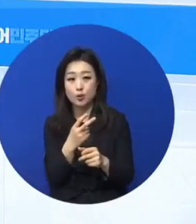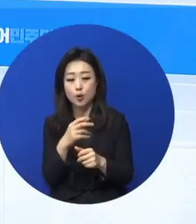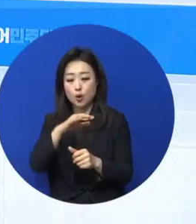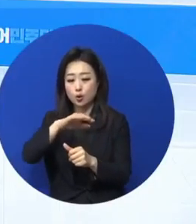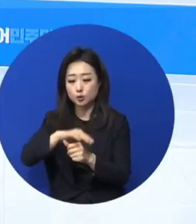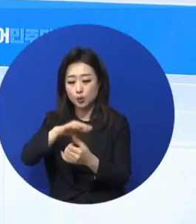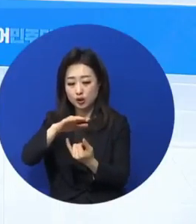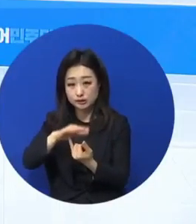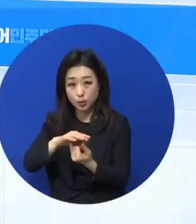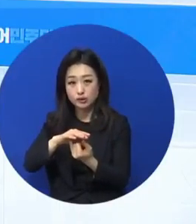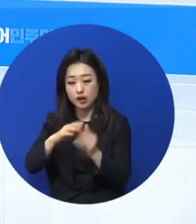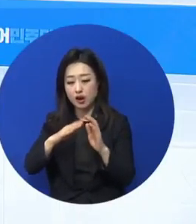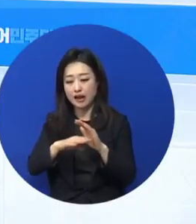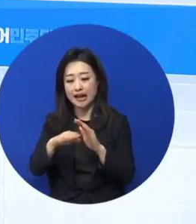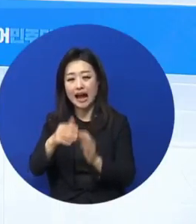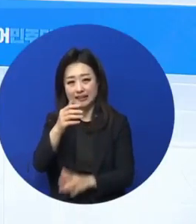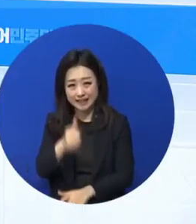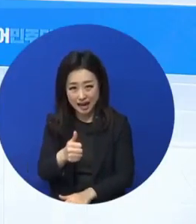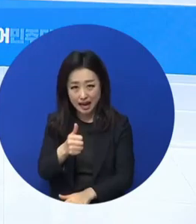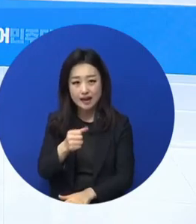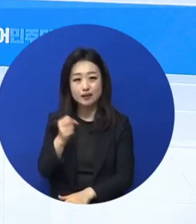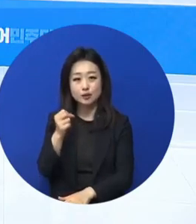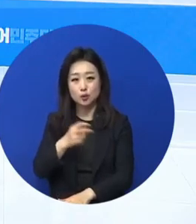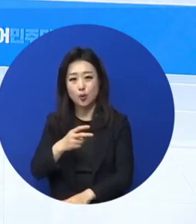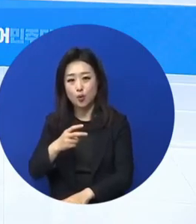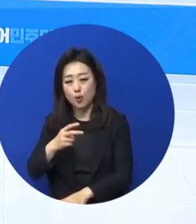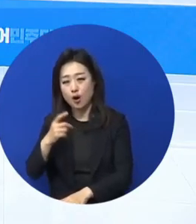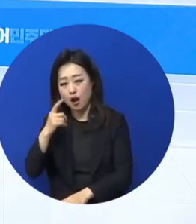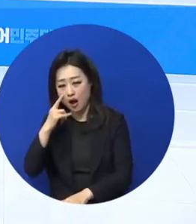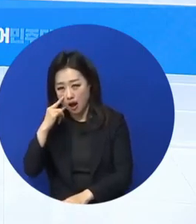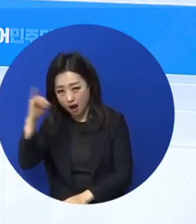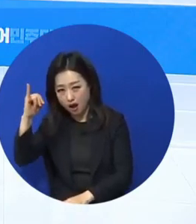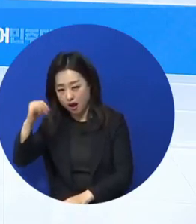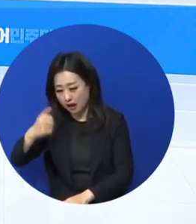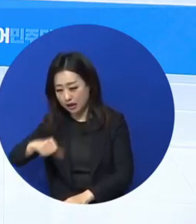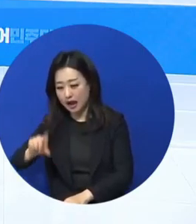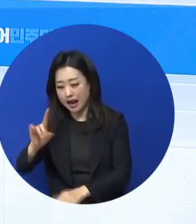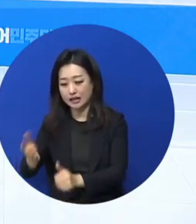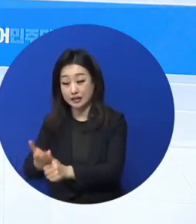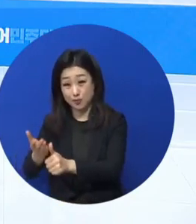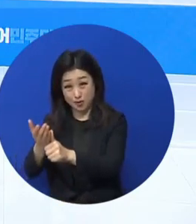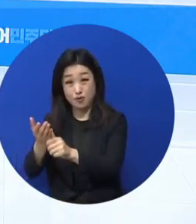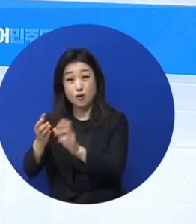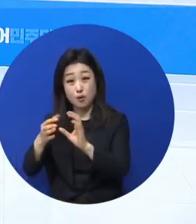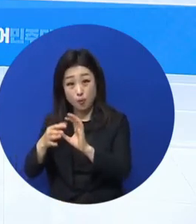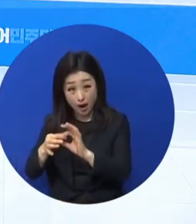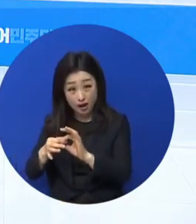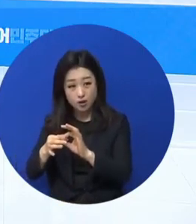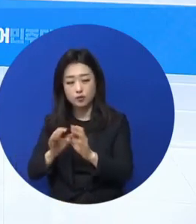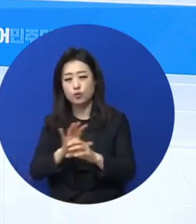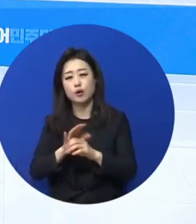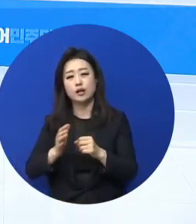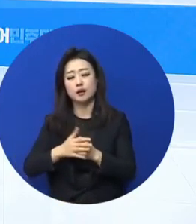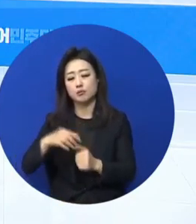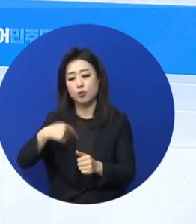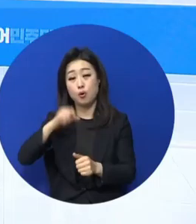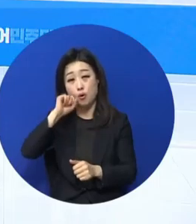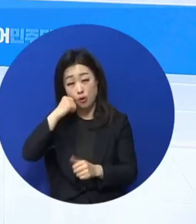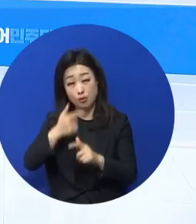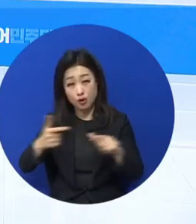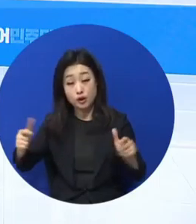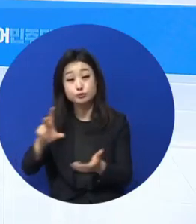한부모 가정 등 취약계층이 코로나19로 더 힘들어지고 있는데 여기에 대한 후보의 대책을